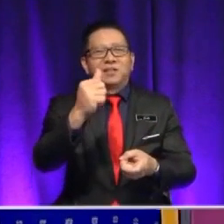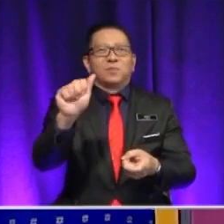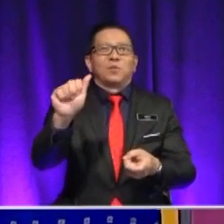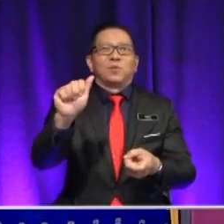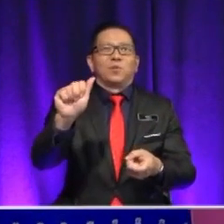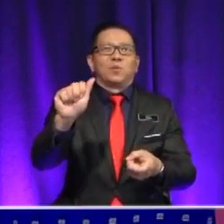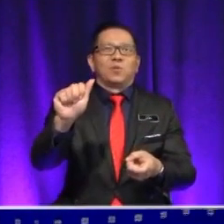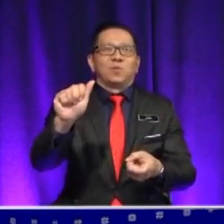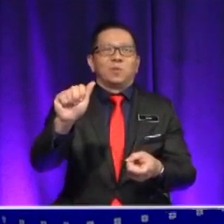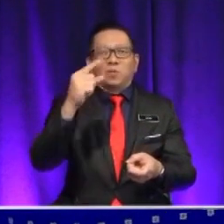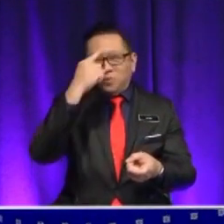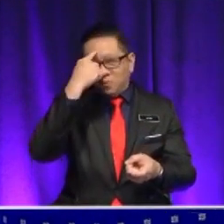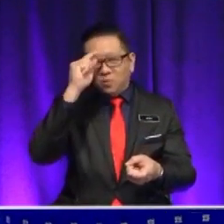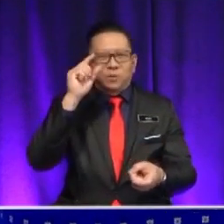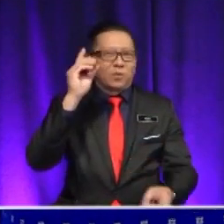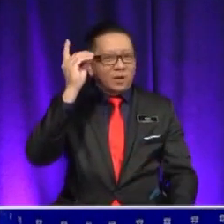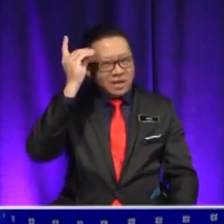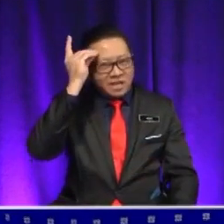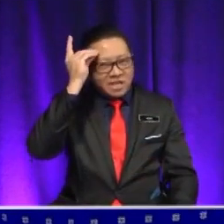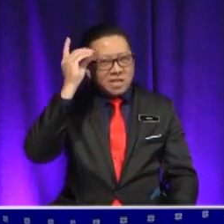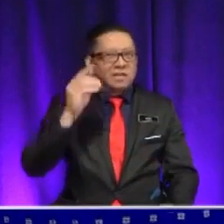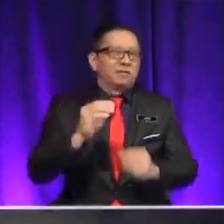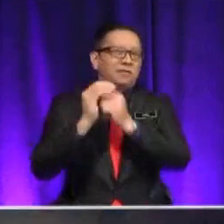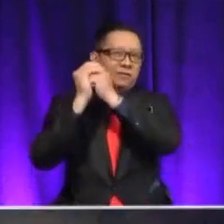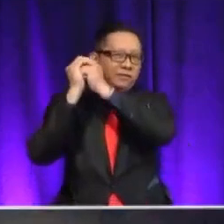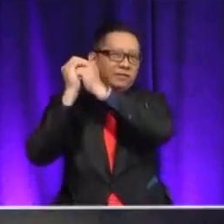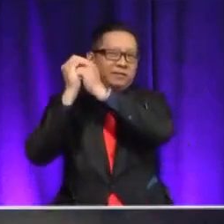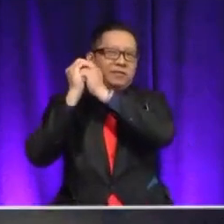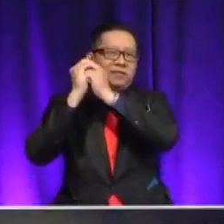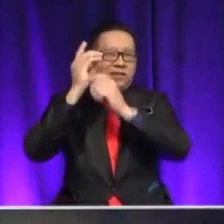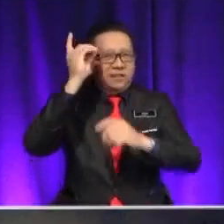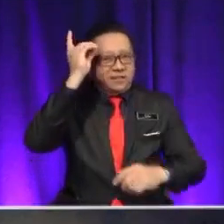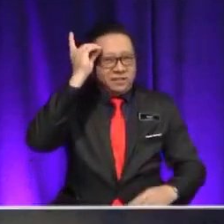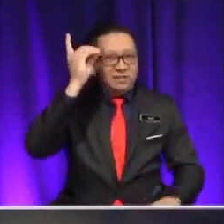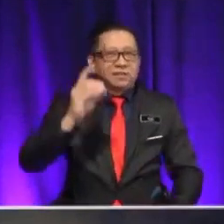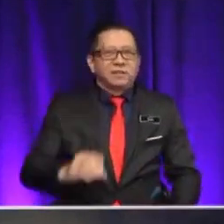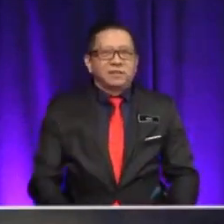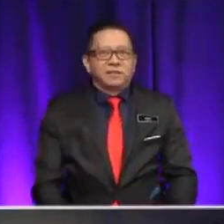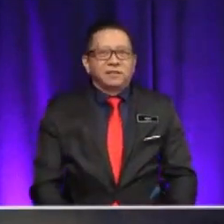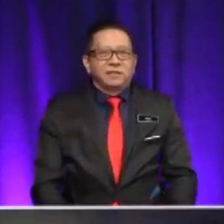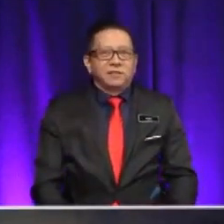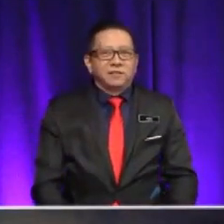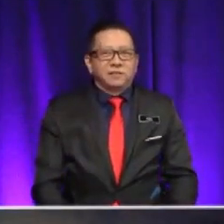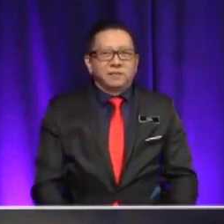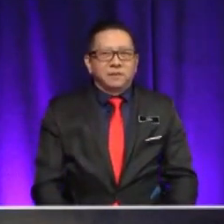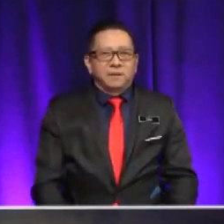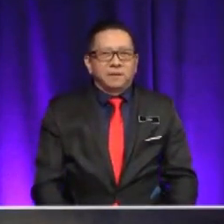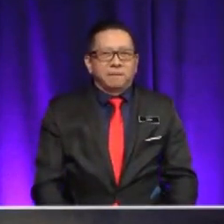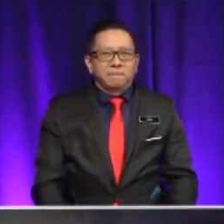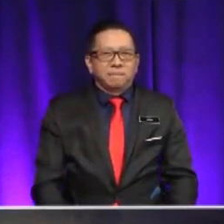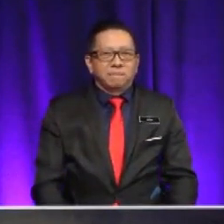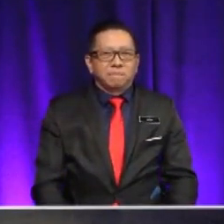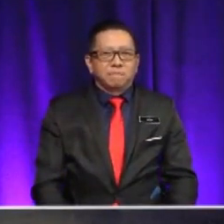bunga untuk Danish. Wah, baiklah, tanya Danish. Okey, okay. Jadi sebelum tu Kamira,